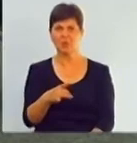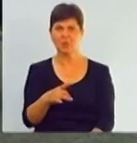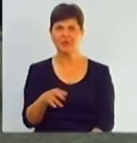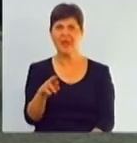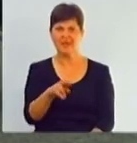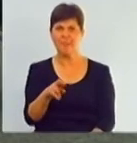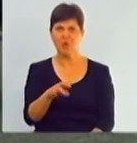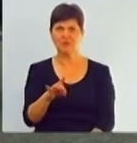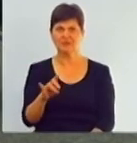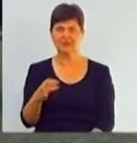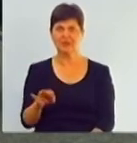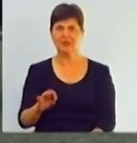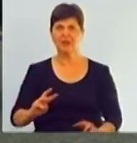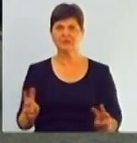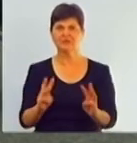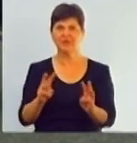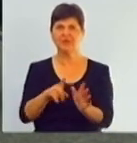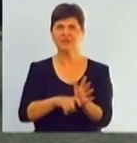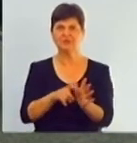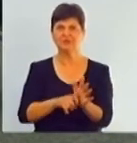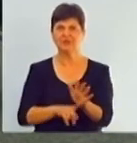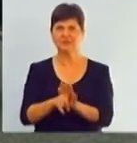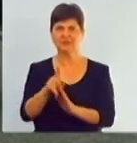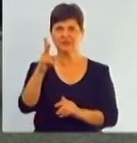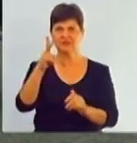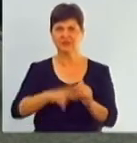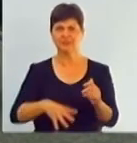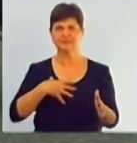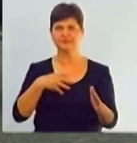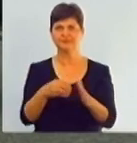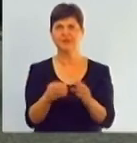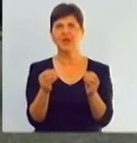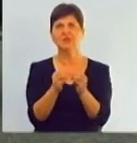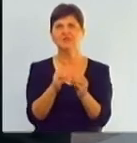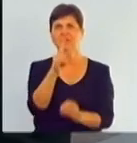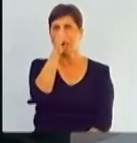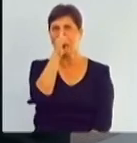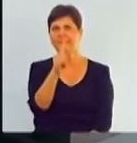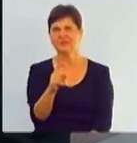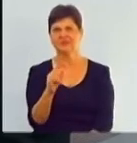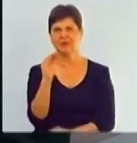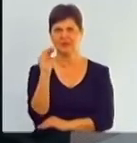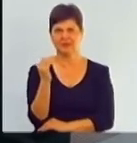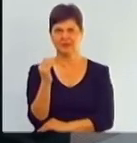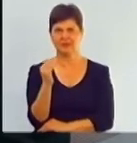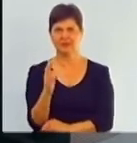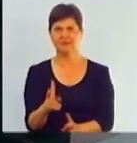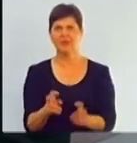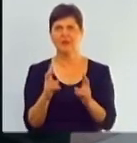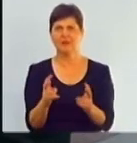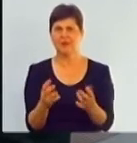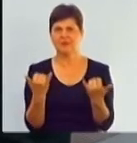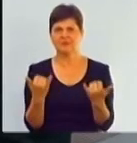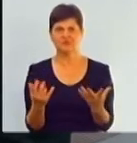Розпочиналося все спалювання сміття, закінчилось загибеллю 10-місячної дитини. Як там все вийшло на сьогоднішній